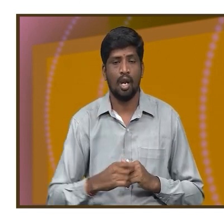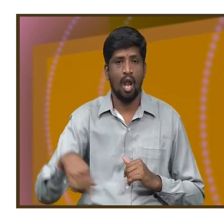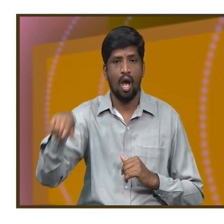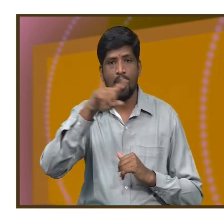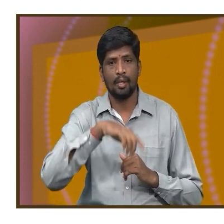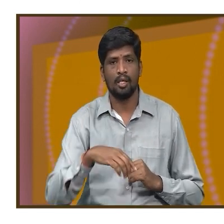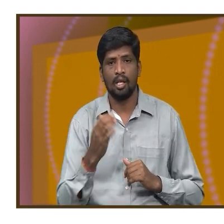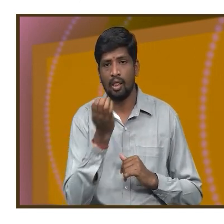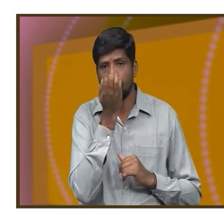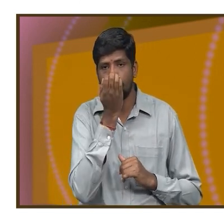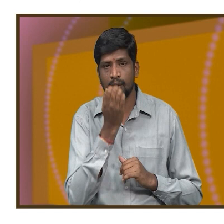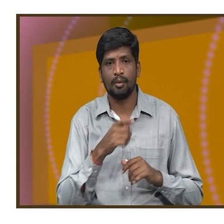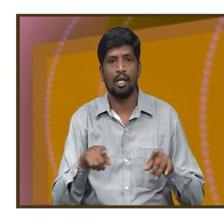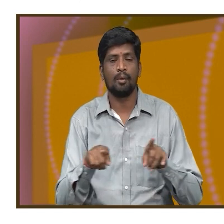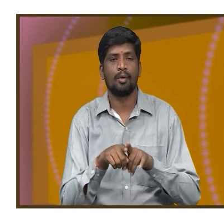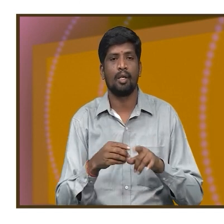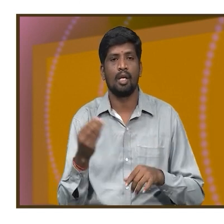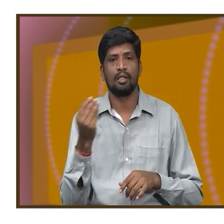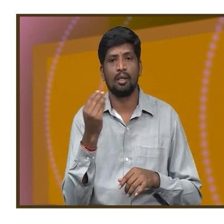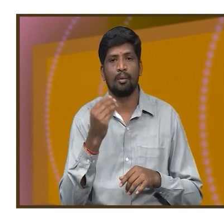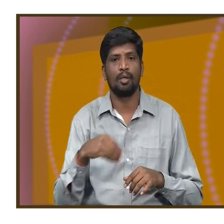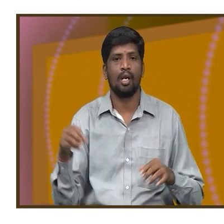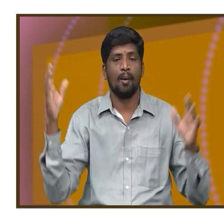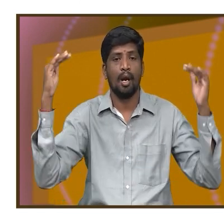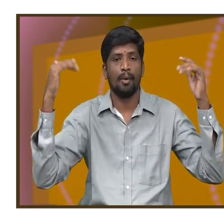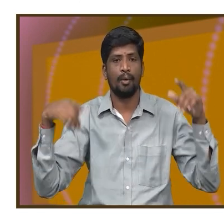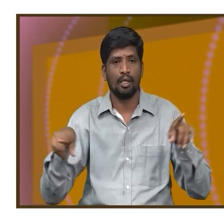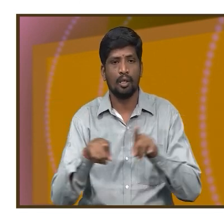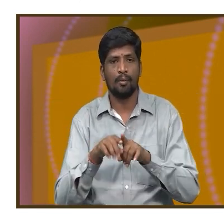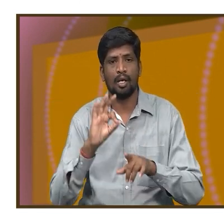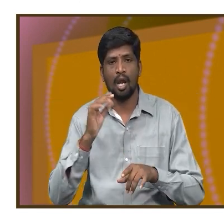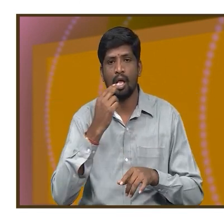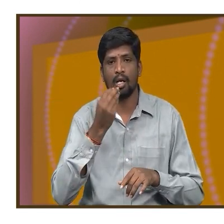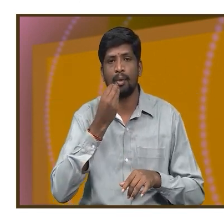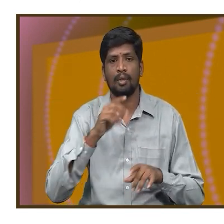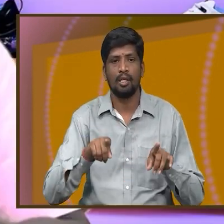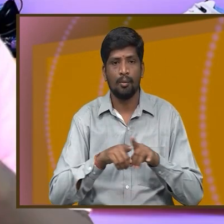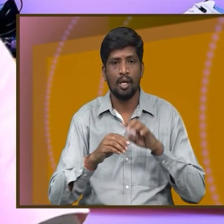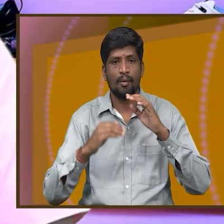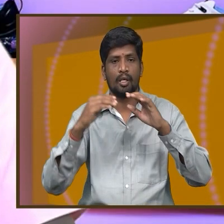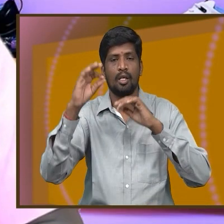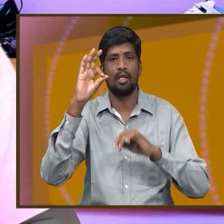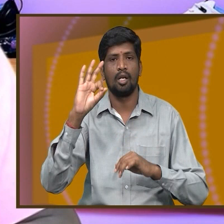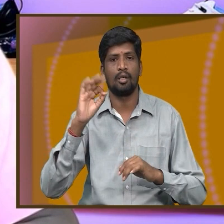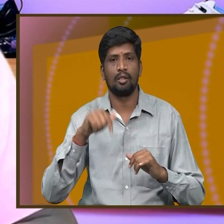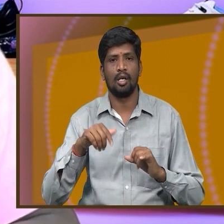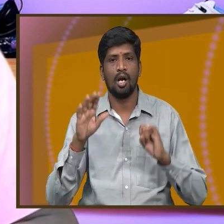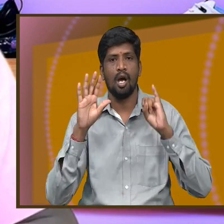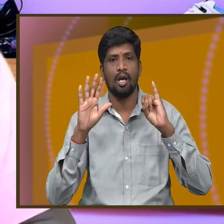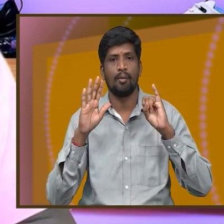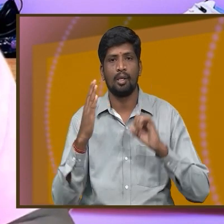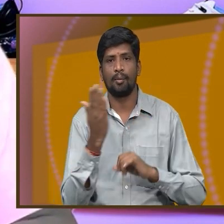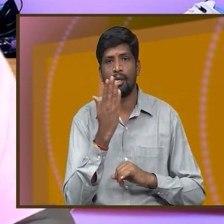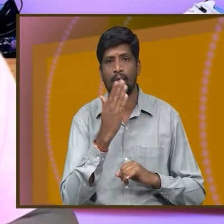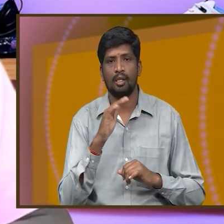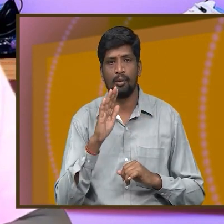கருத்துக்கள் கூறப்படுமானால் அது சர்க்கரை பந்தலில் தேன்மலை பொழிவது போல மேலும் சுவையாக இருக்கும். அப்படிப்பட்ட ஒரு கதை நம்ம ஆறாவது வகுப்பு